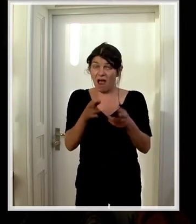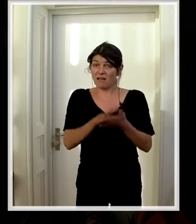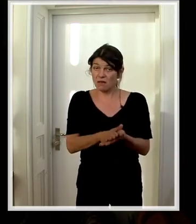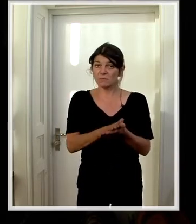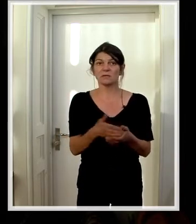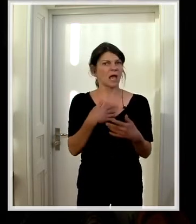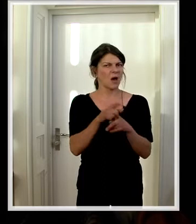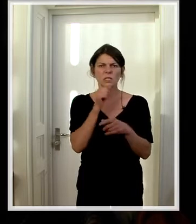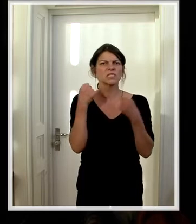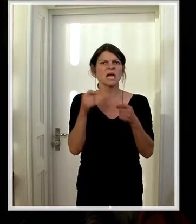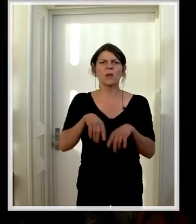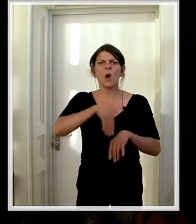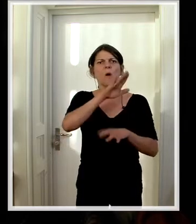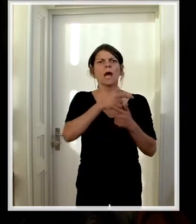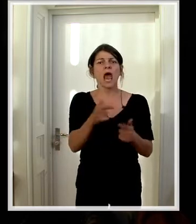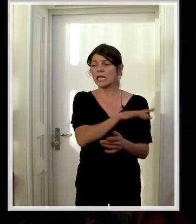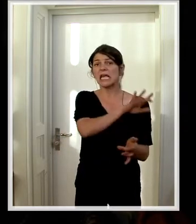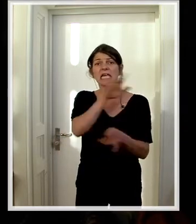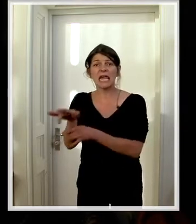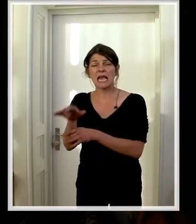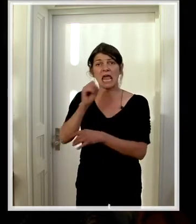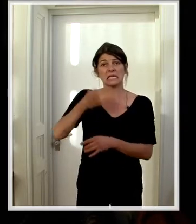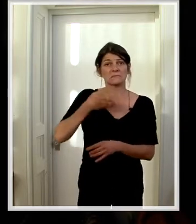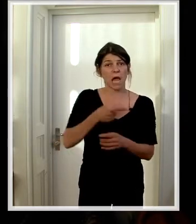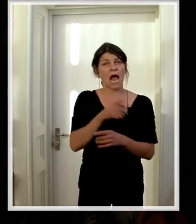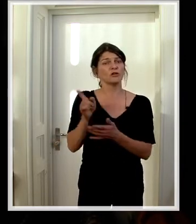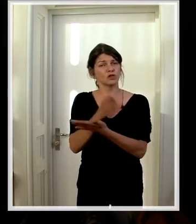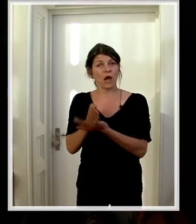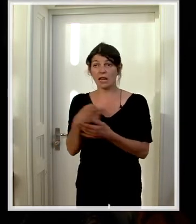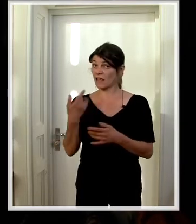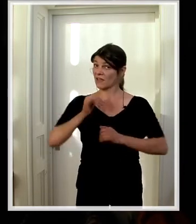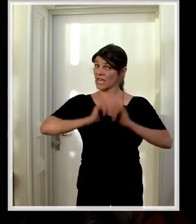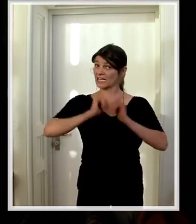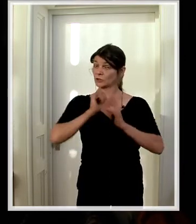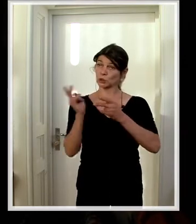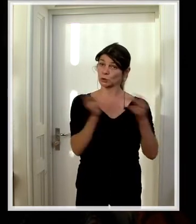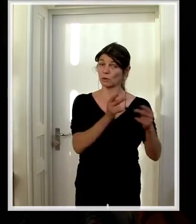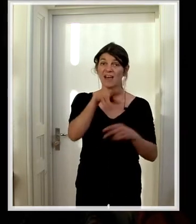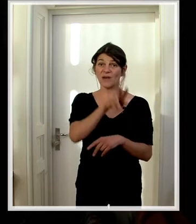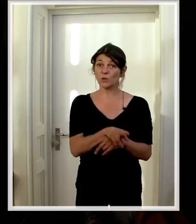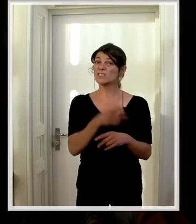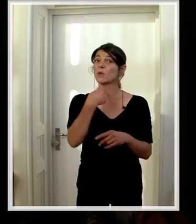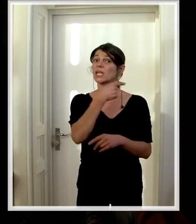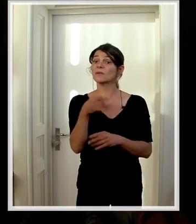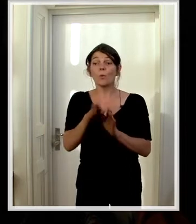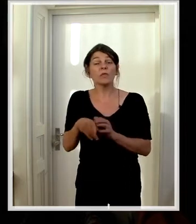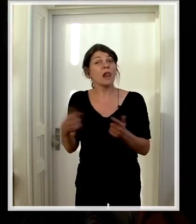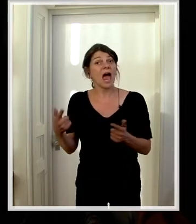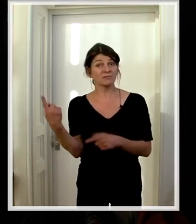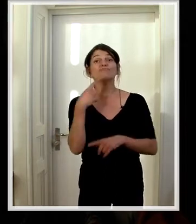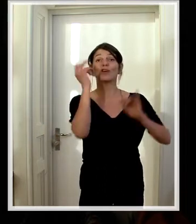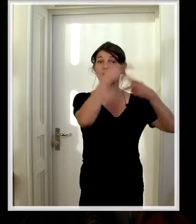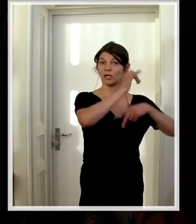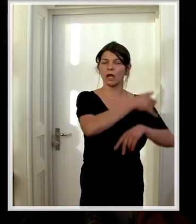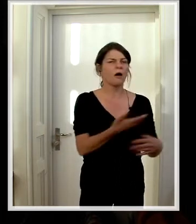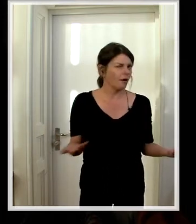sicher, wenn das Oberland quasi gegen die S-Bahn votiert, ob dann der Industrie zu erbringen, von dort zu Dresden, von den Unterländern befürwortet wird. Und darum bin